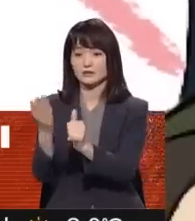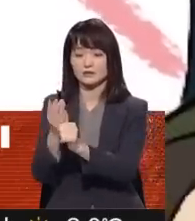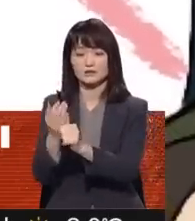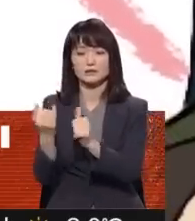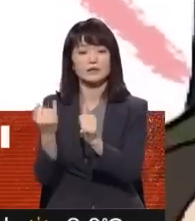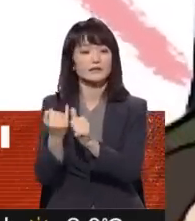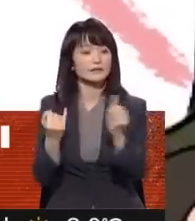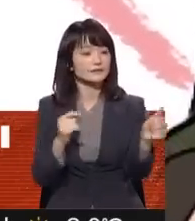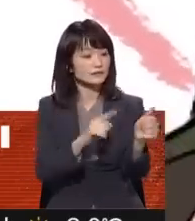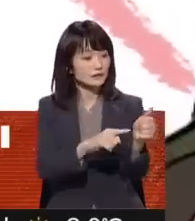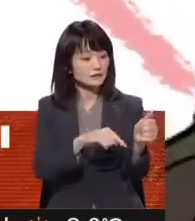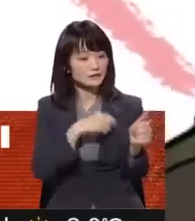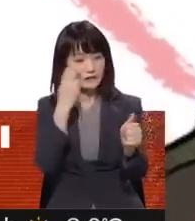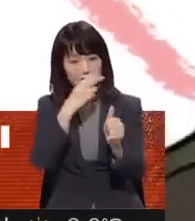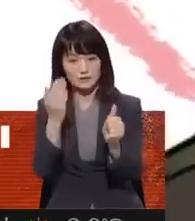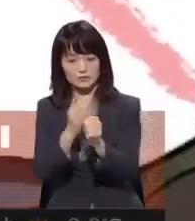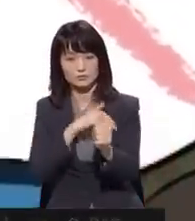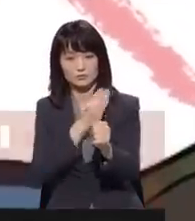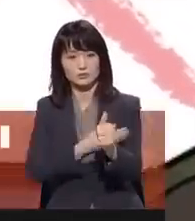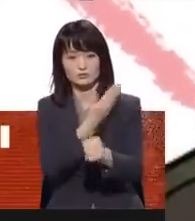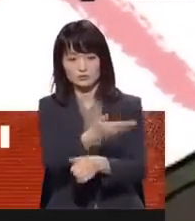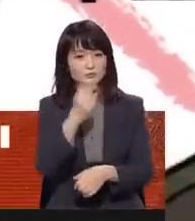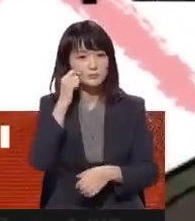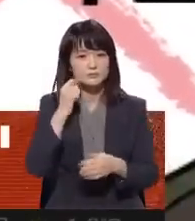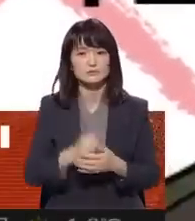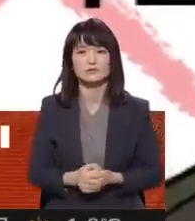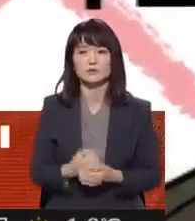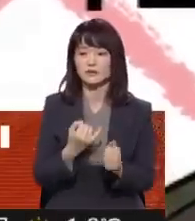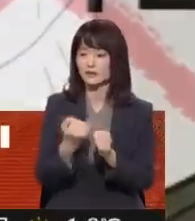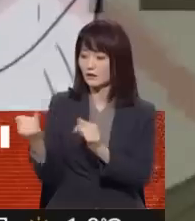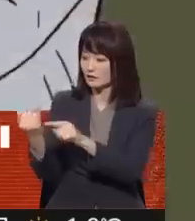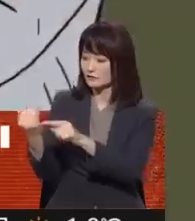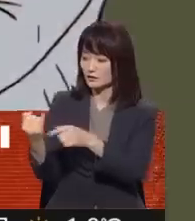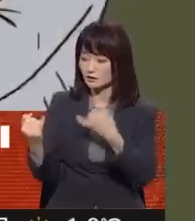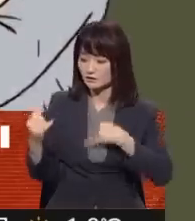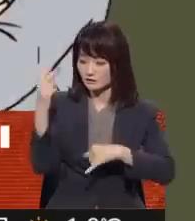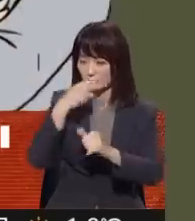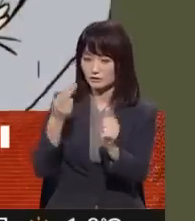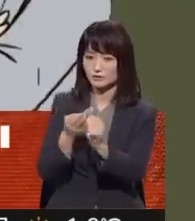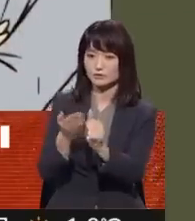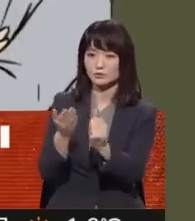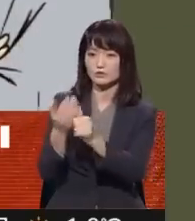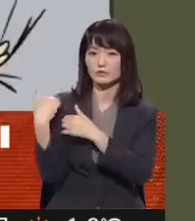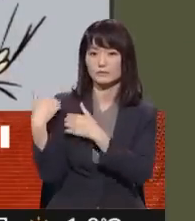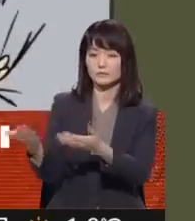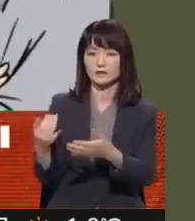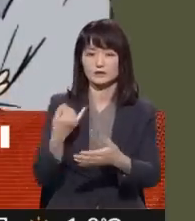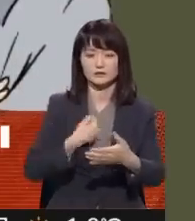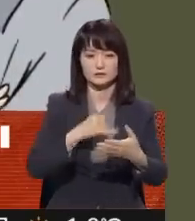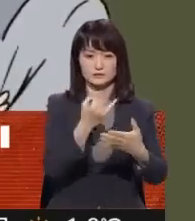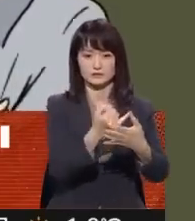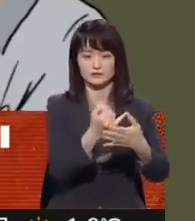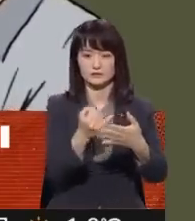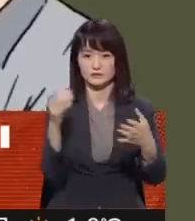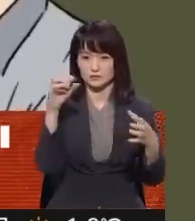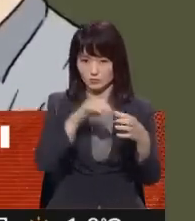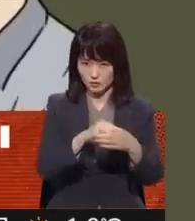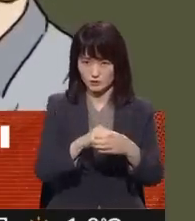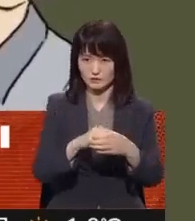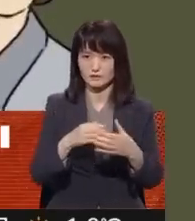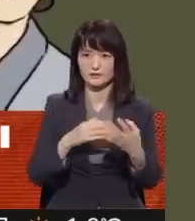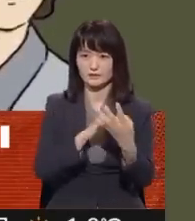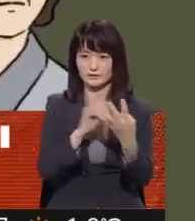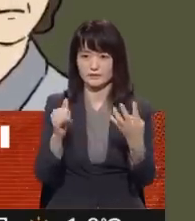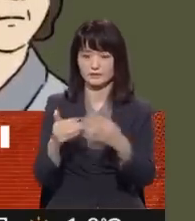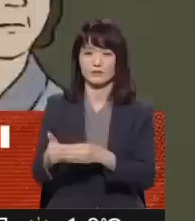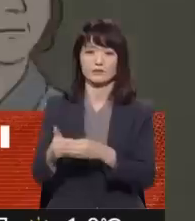당당하게 나온 겁니다이 전시는 사실 아내가 지금까지 아이들을 방임을 했잖아요 그것 때문에 큰 아이까지 포함해서 모든 아이들을